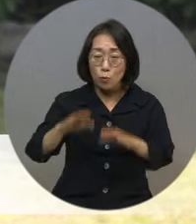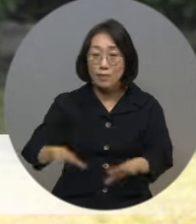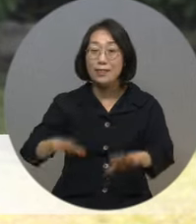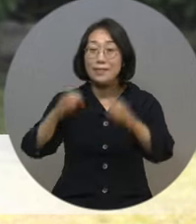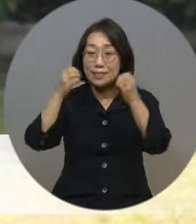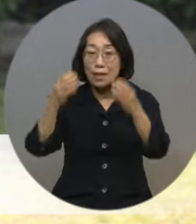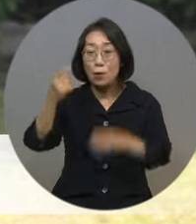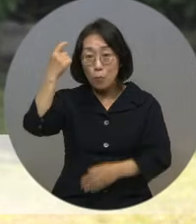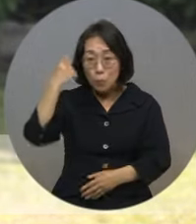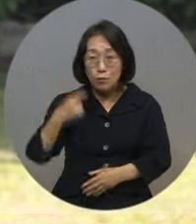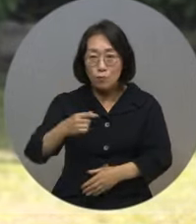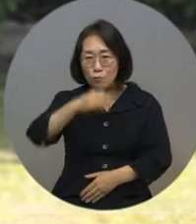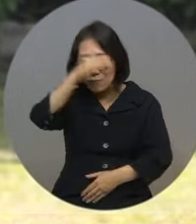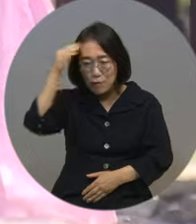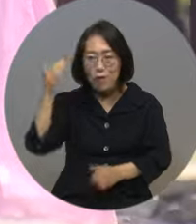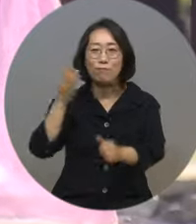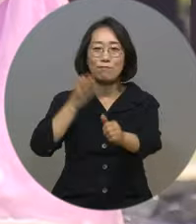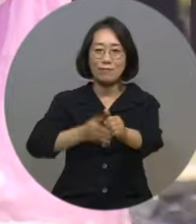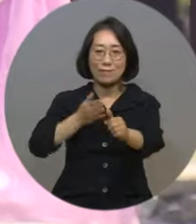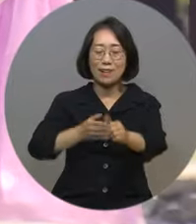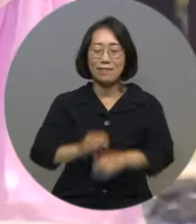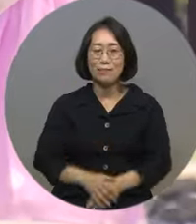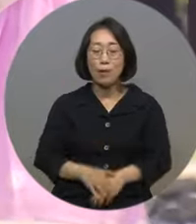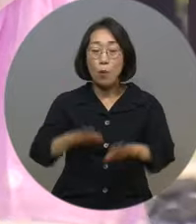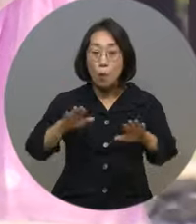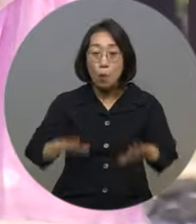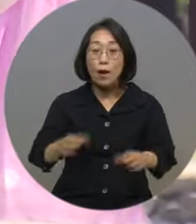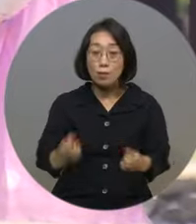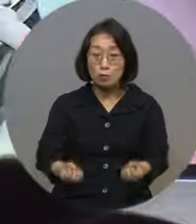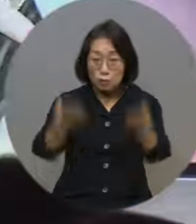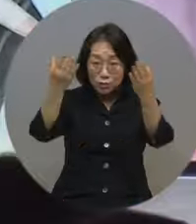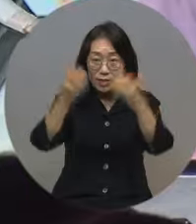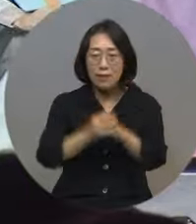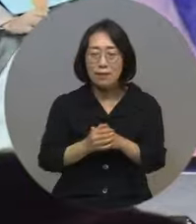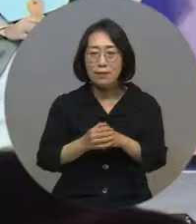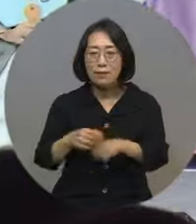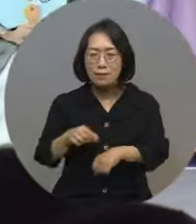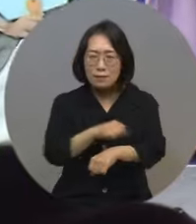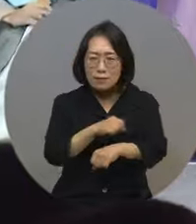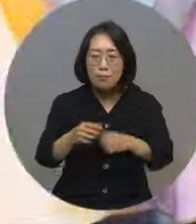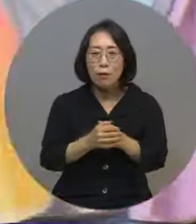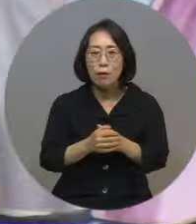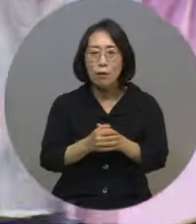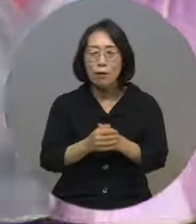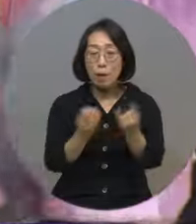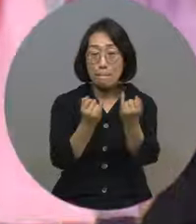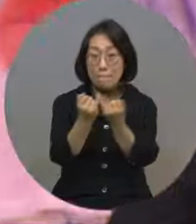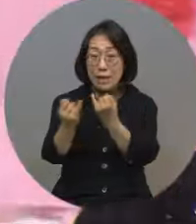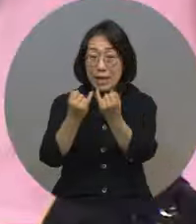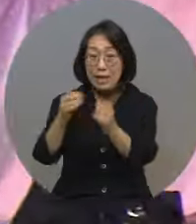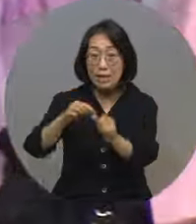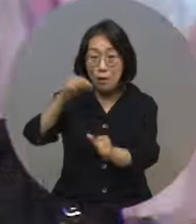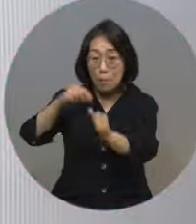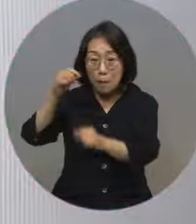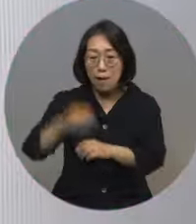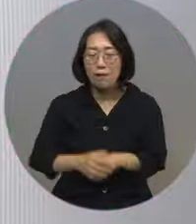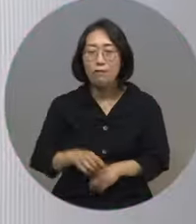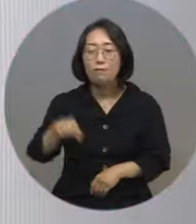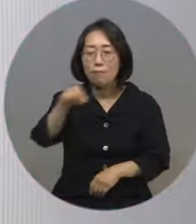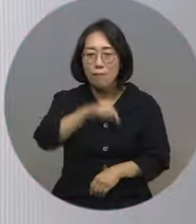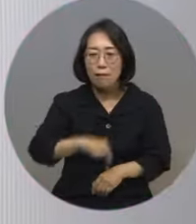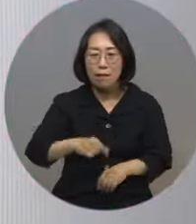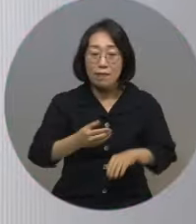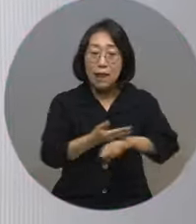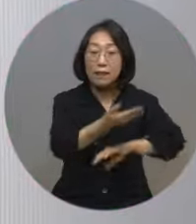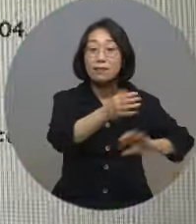남원을 느껴보시기 바랍니다. 올해 춘향제는 특별히 춘향제에 꽂힌 춘향 선발대회가 글로벌 춘향